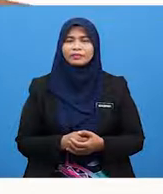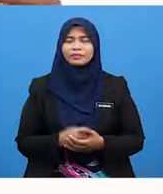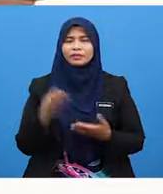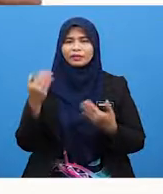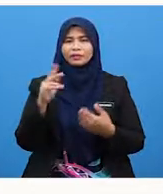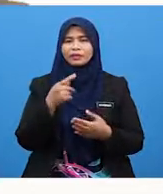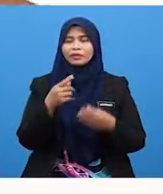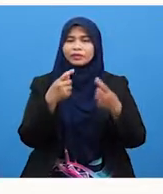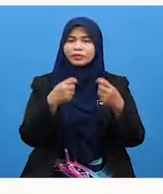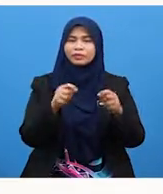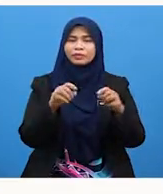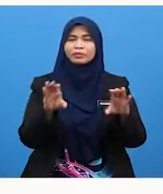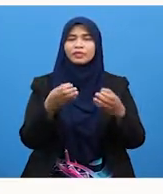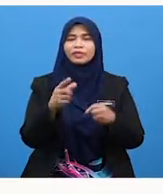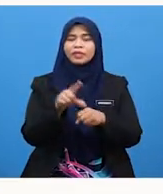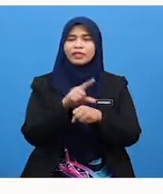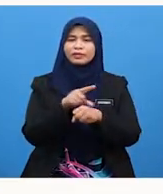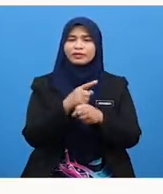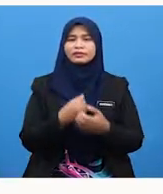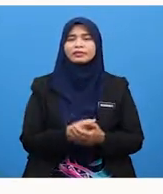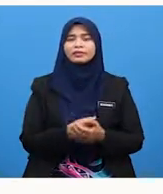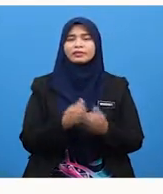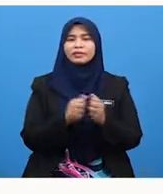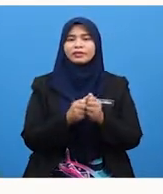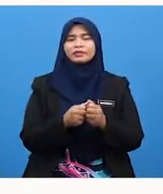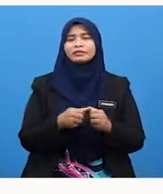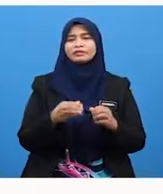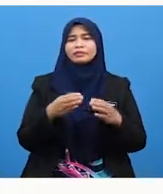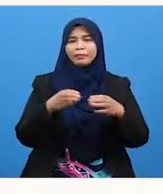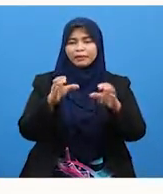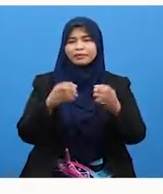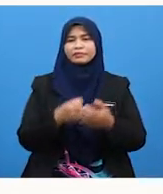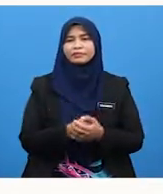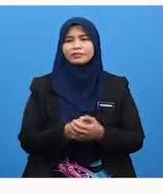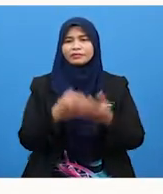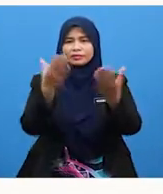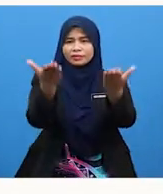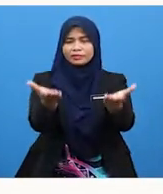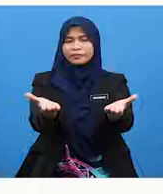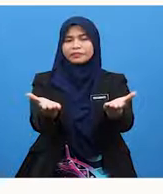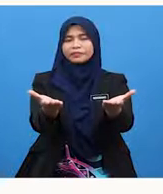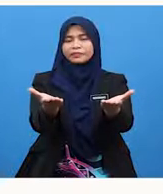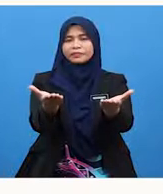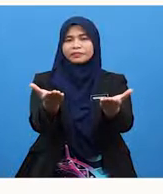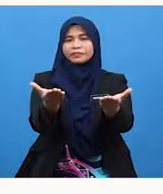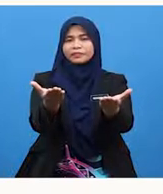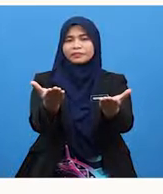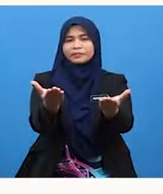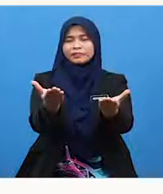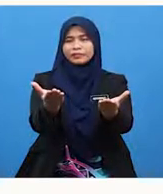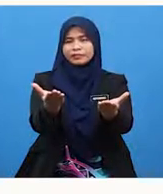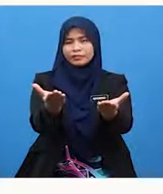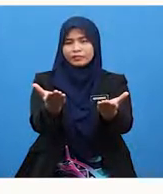Mari kita cuba pula buat latihan ini dengan kadar yang lebih laju. Sedia.